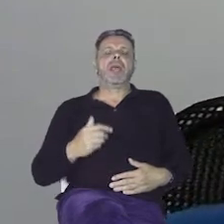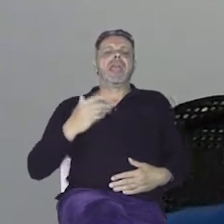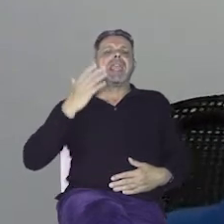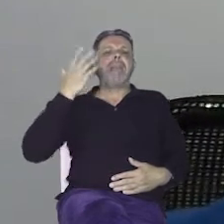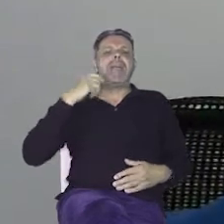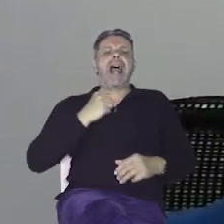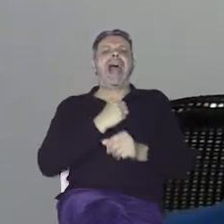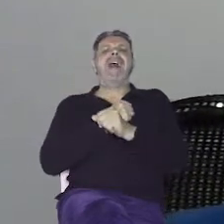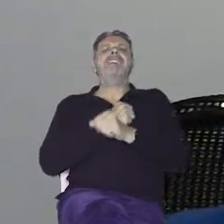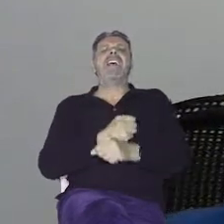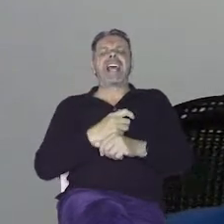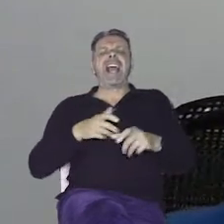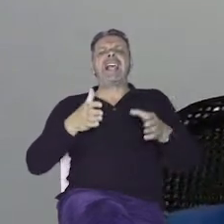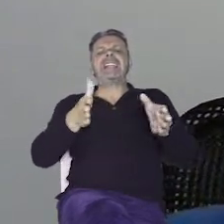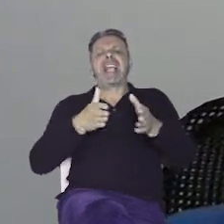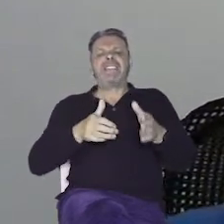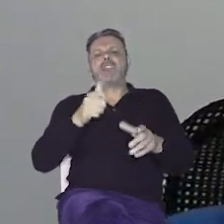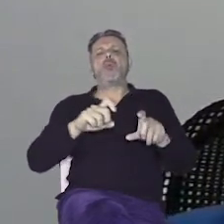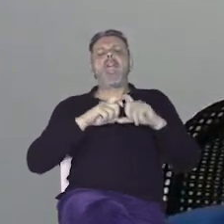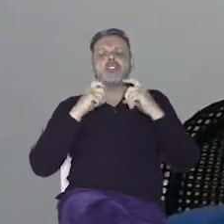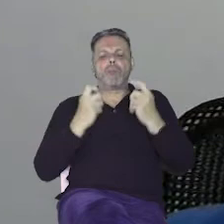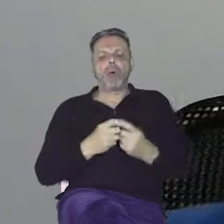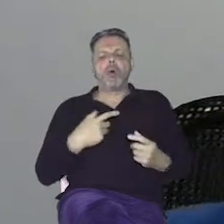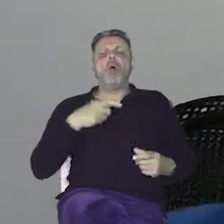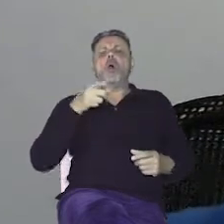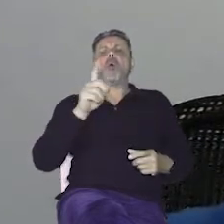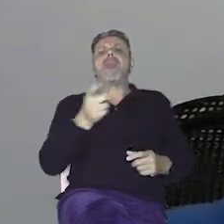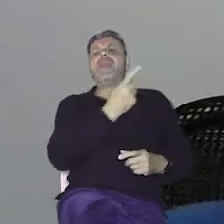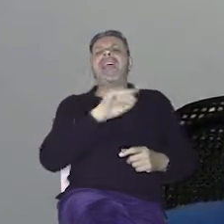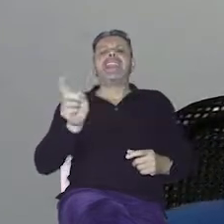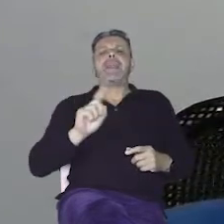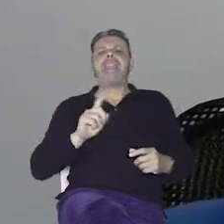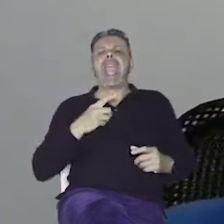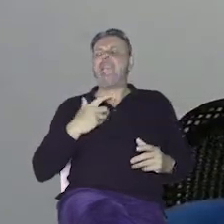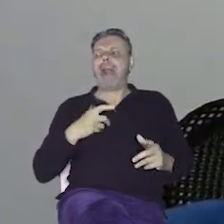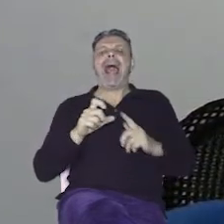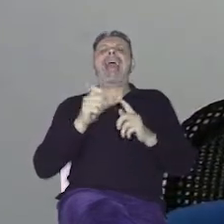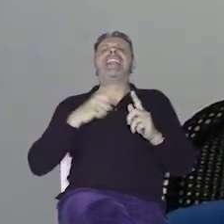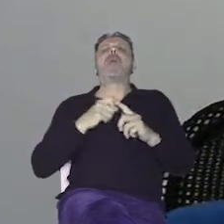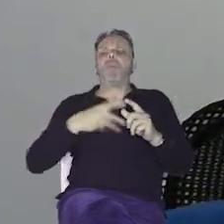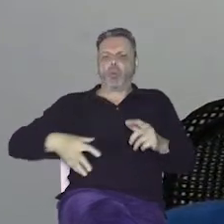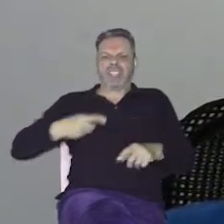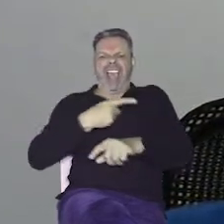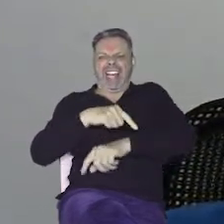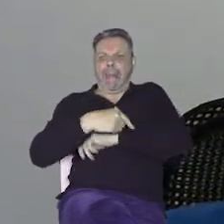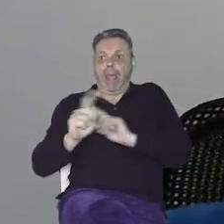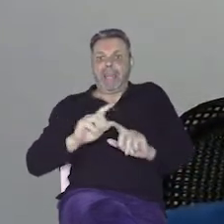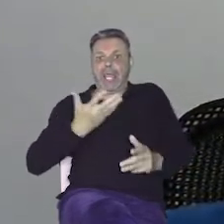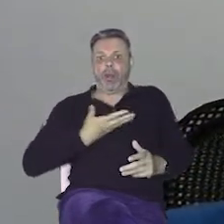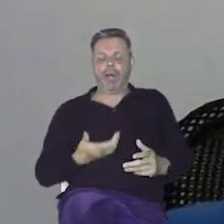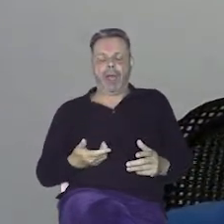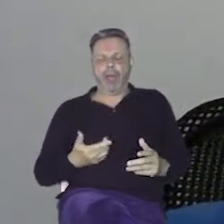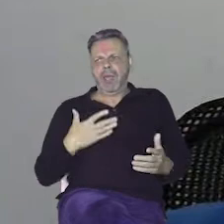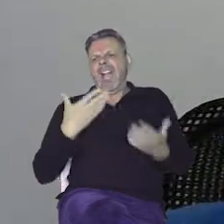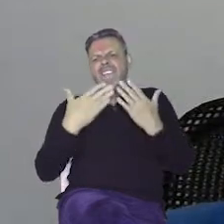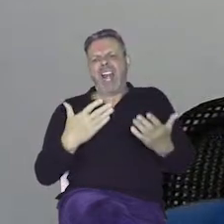vezana za krevet u jednom domu za starije građane, koji nikada nije imala dekubitus. Zato vam, Sonja, hvala na prilici da govorimo i